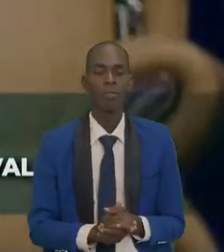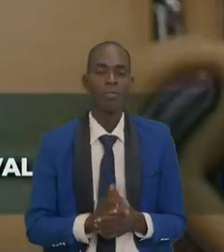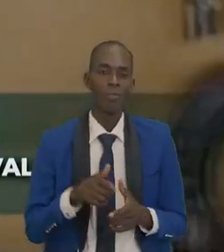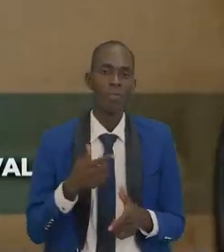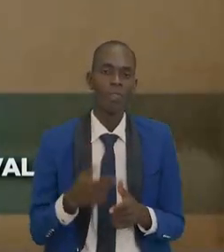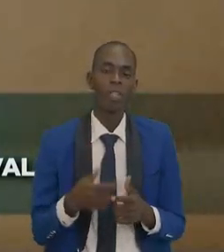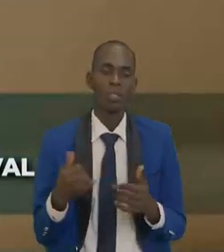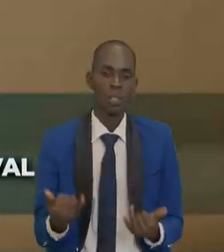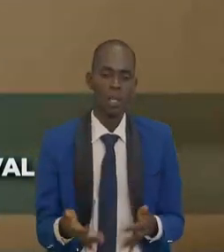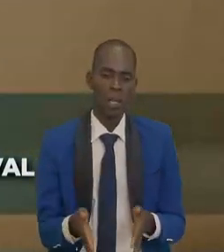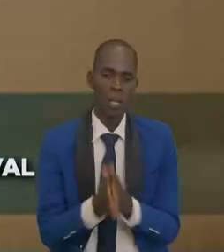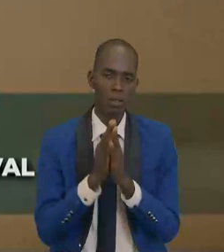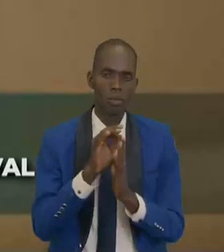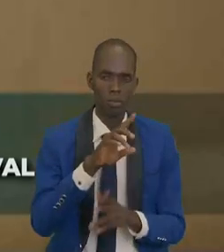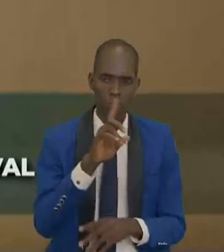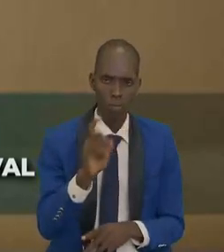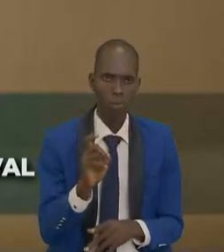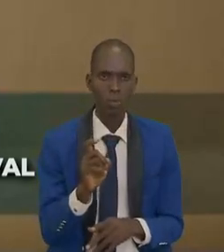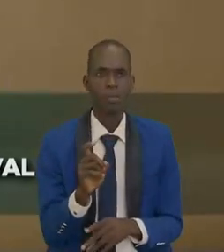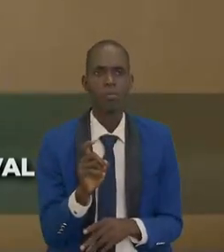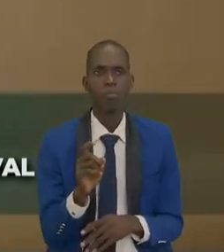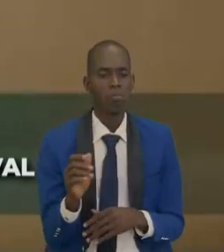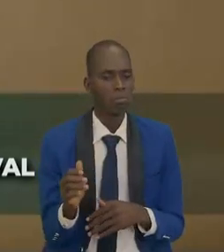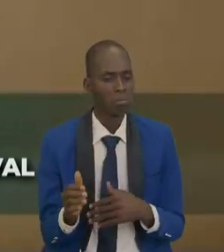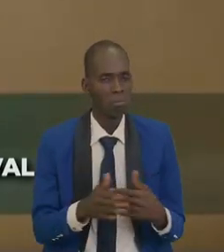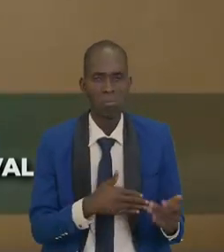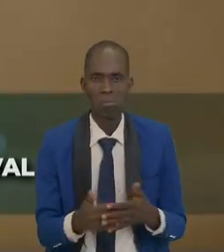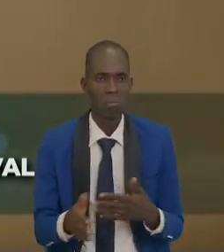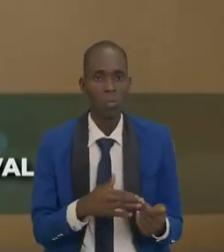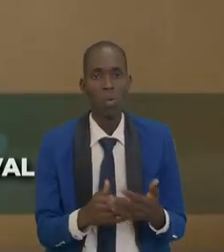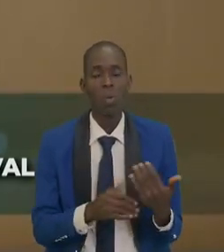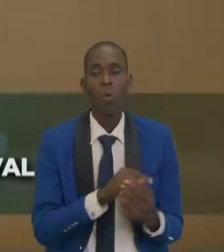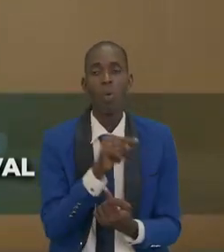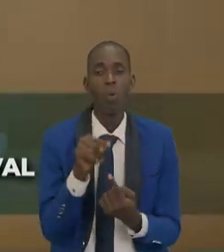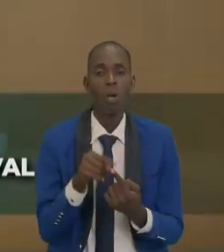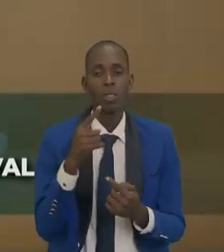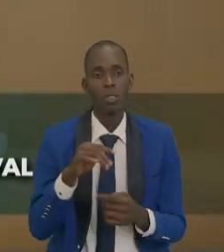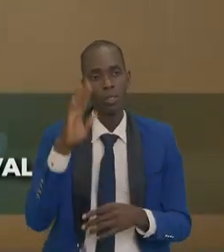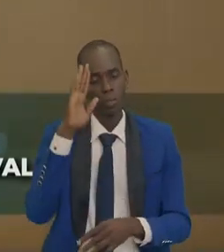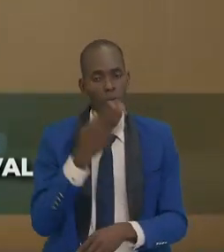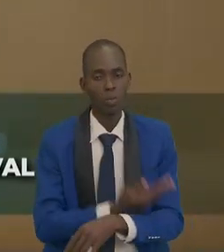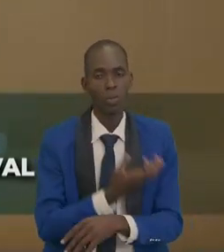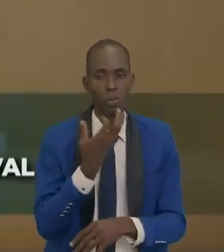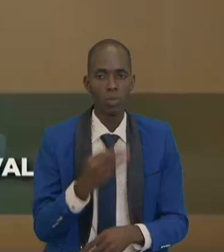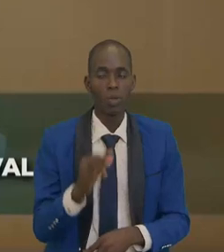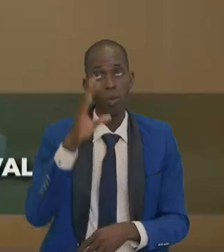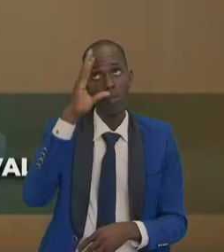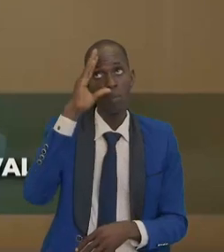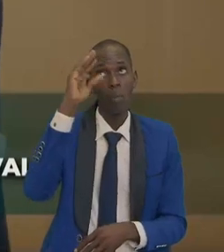Alors, il pose la question. Il dit, mais, quand le Fils de l'homme viendra,